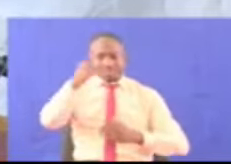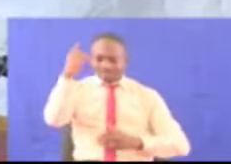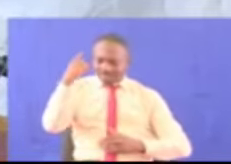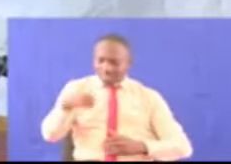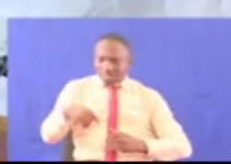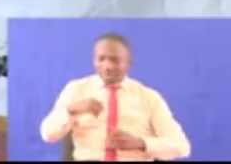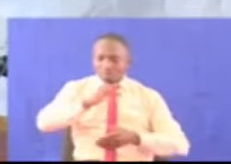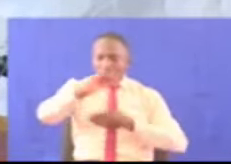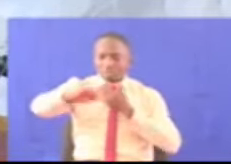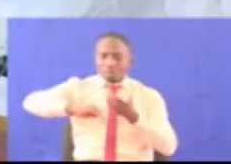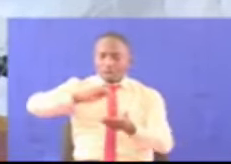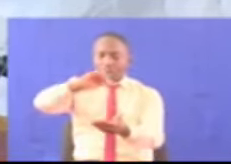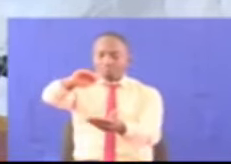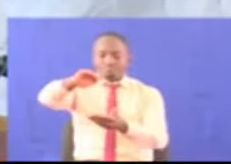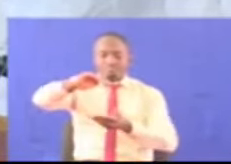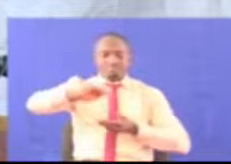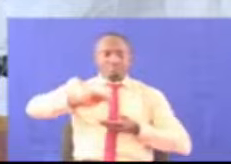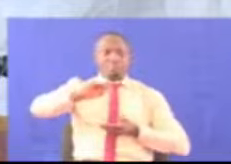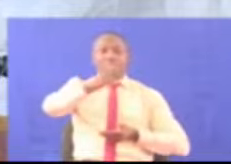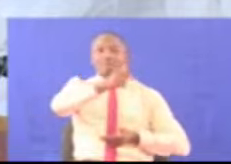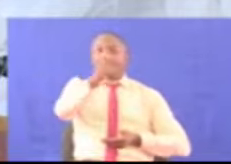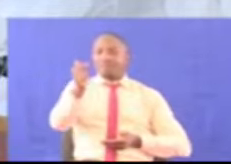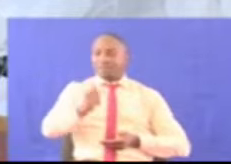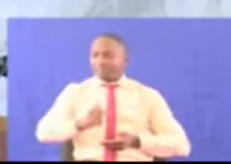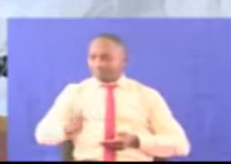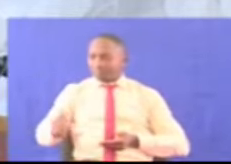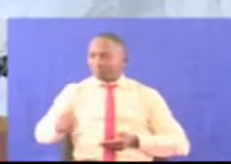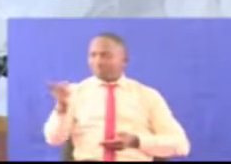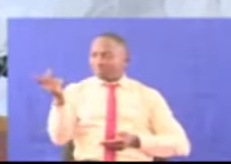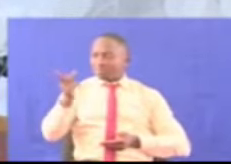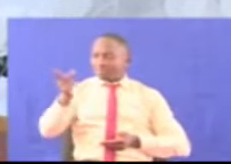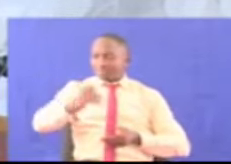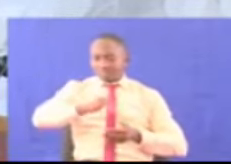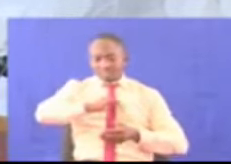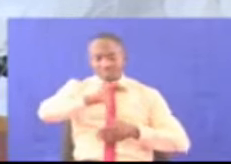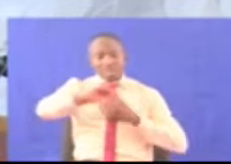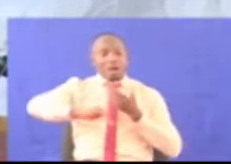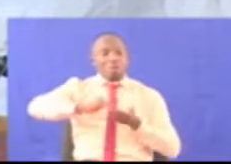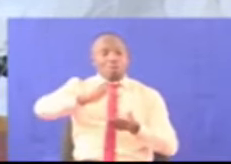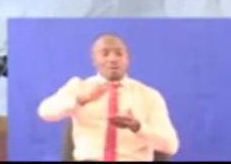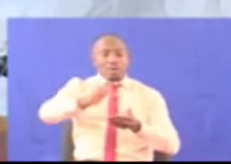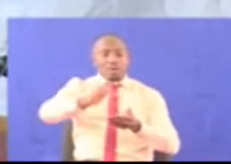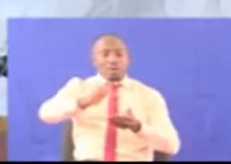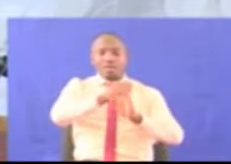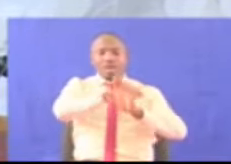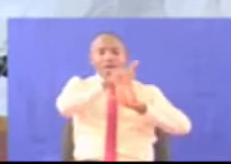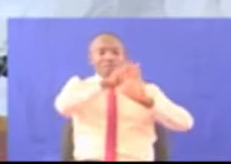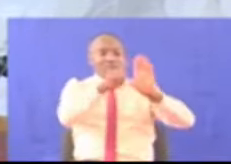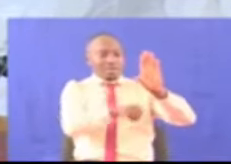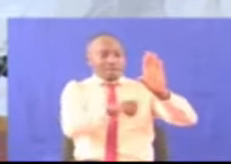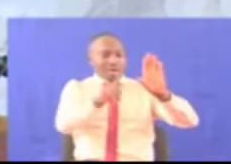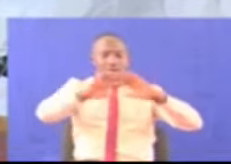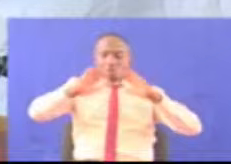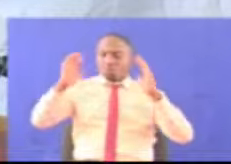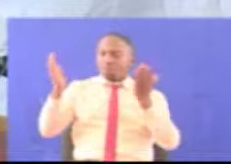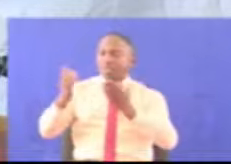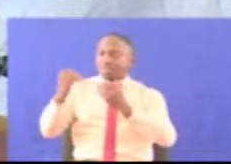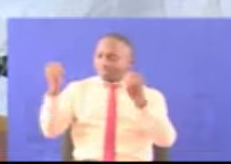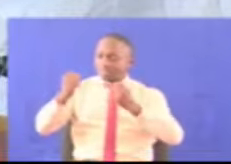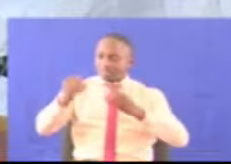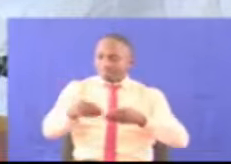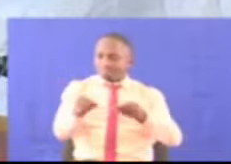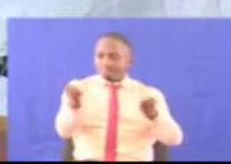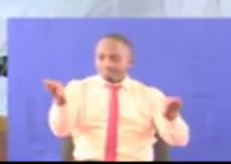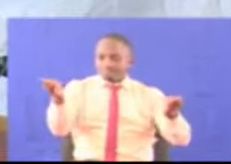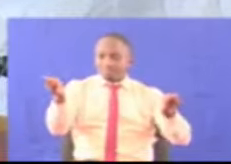hii ambayo mmepatia Tanzania na vile vile ni zawadi ya Afrika lakini ni zawadi ya duniani kote.